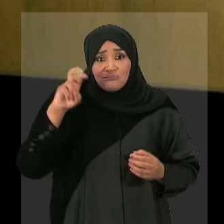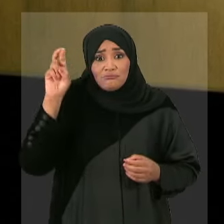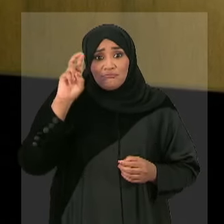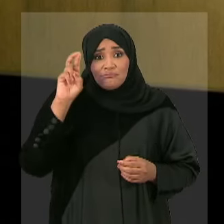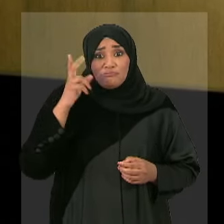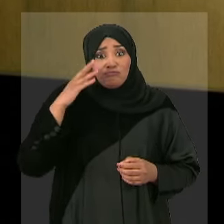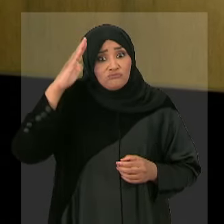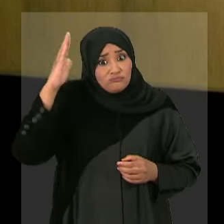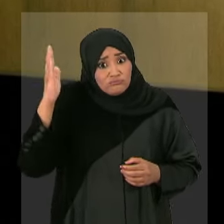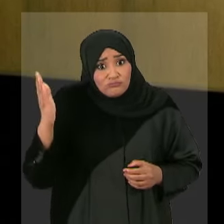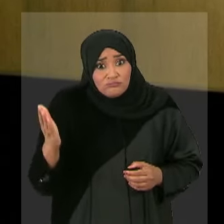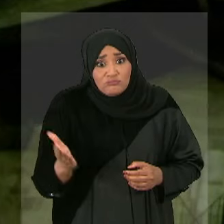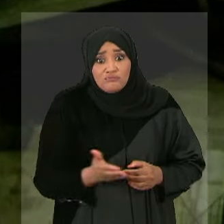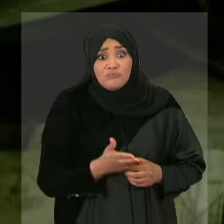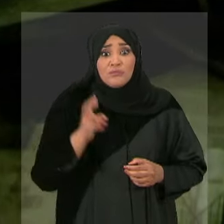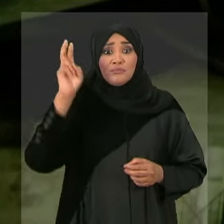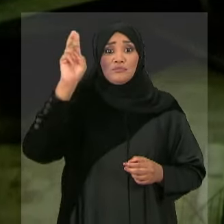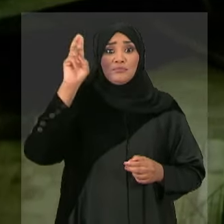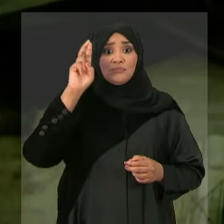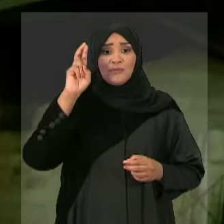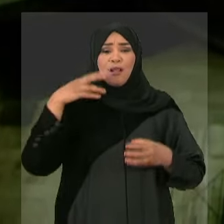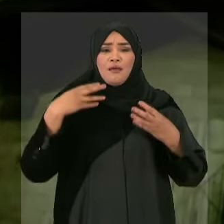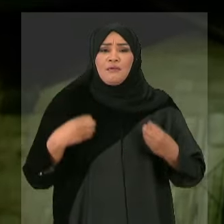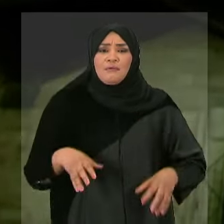مخلص. البشارة تعني لي